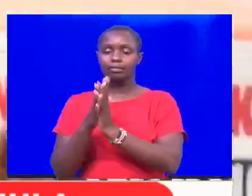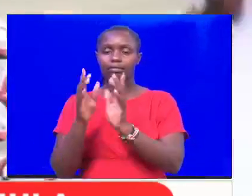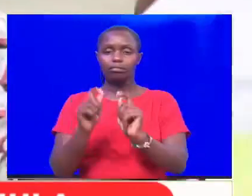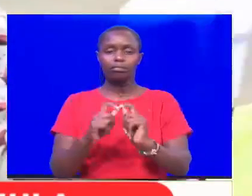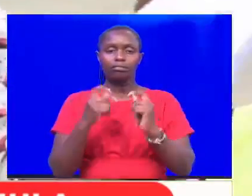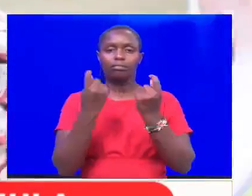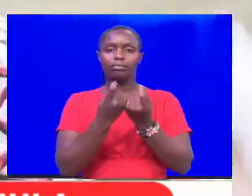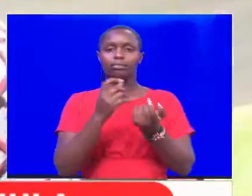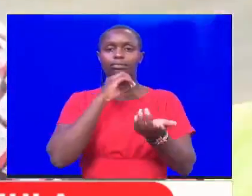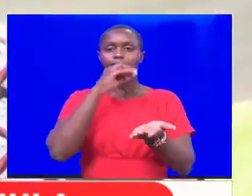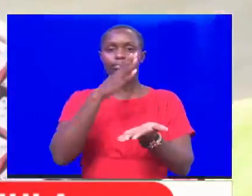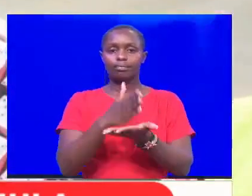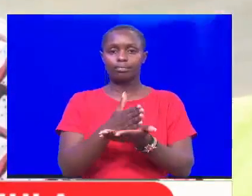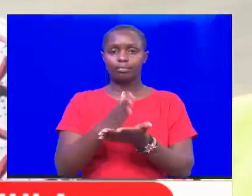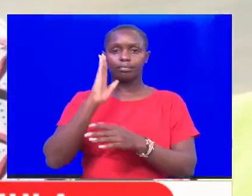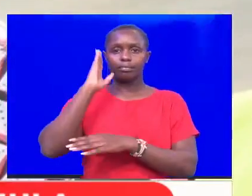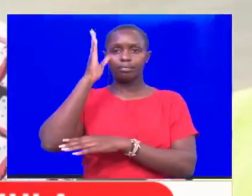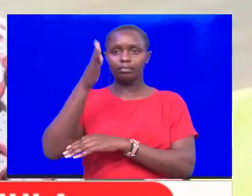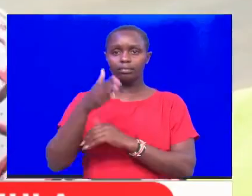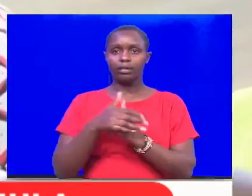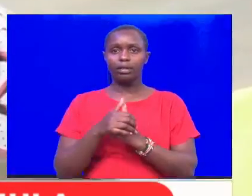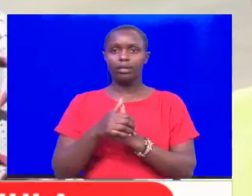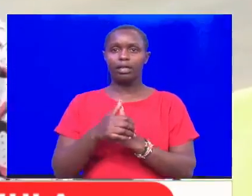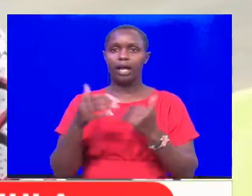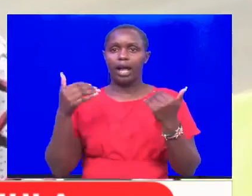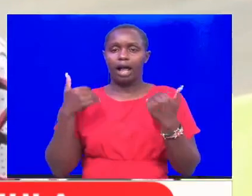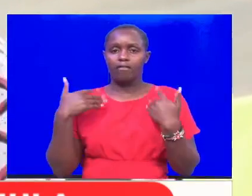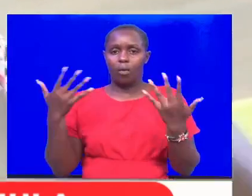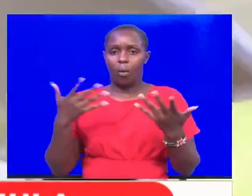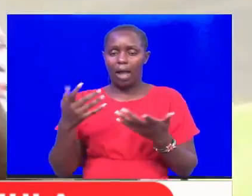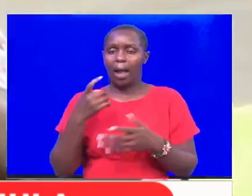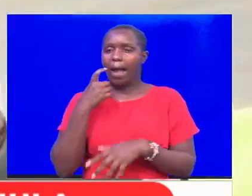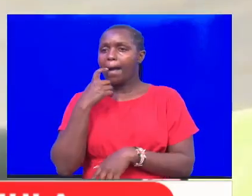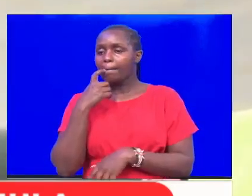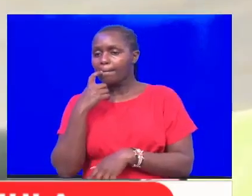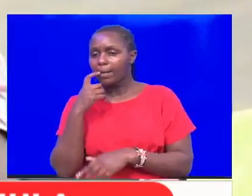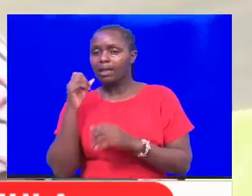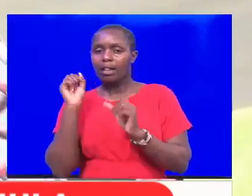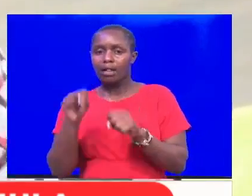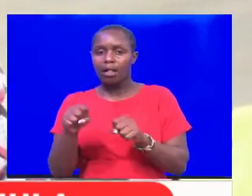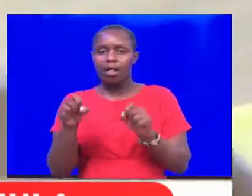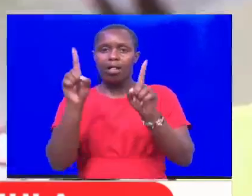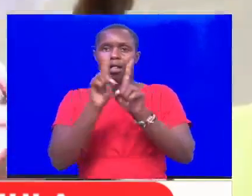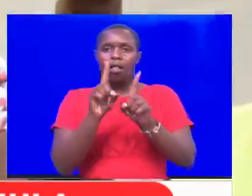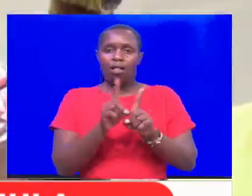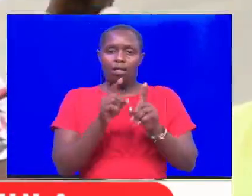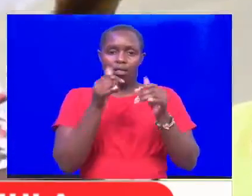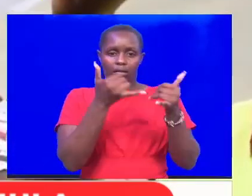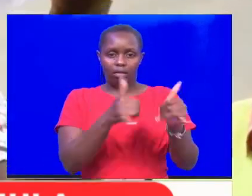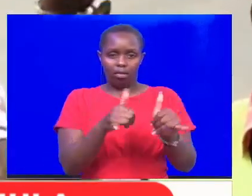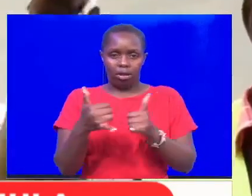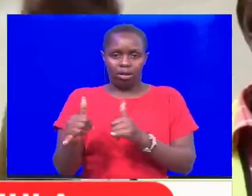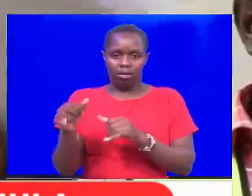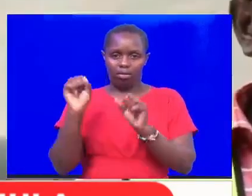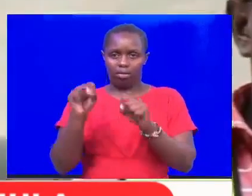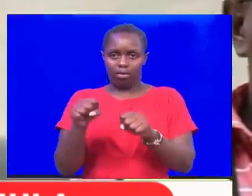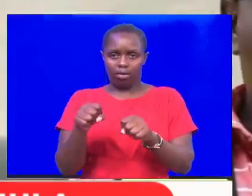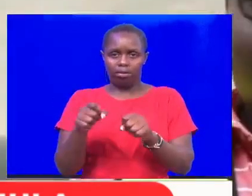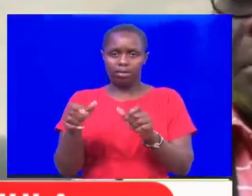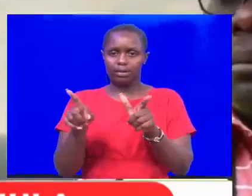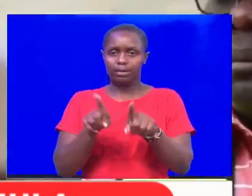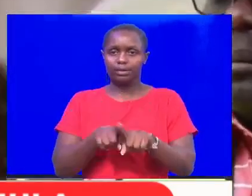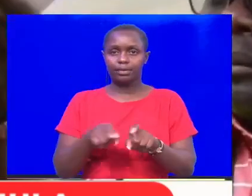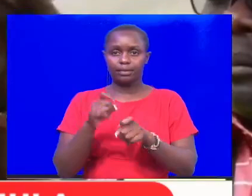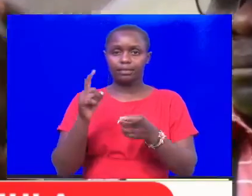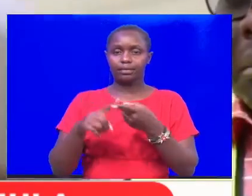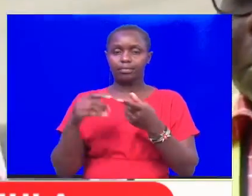confirm. Soko iko na mahali ya wamama kunyonyeshea, kama uko na mtoto na utaki kuenda kujificha huko nyuma ya maduka, unaenda juu unanyonyesha mtoto